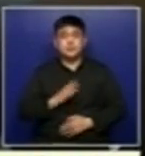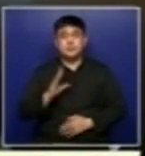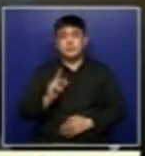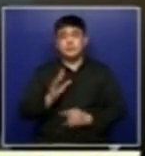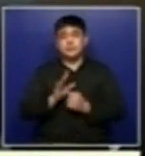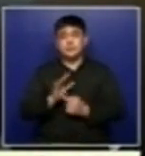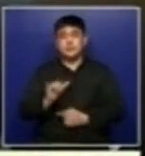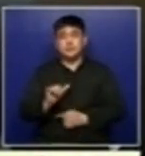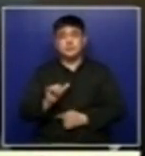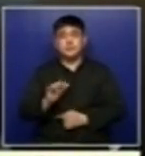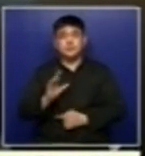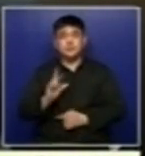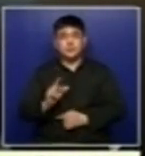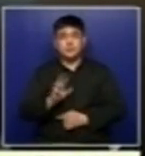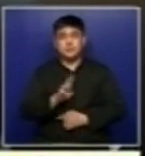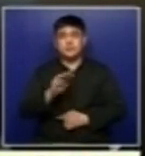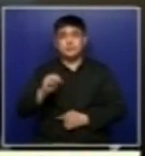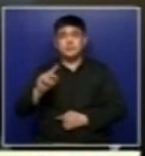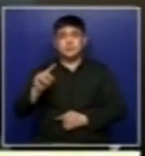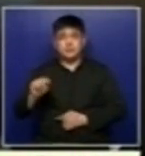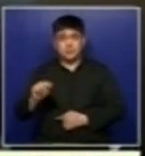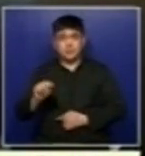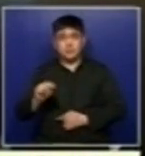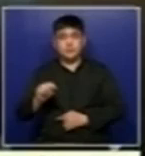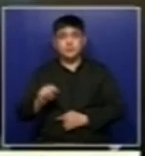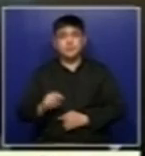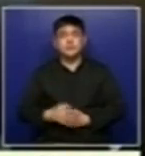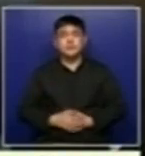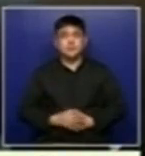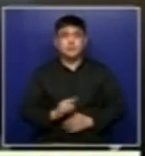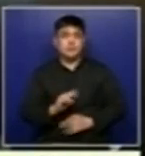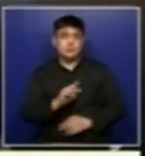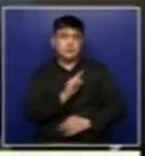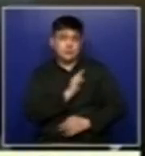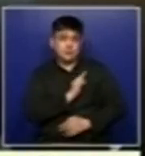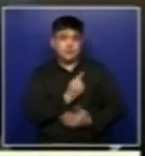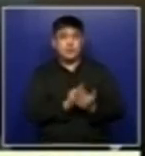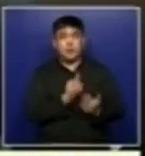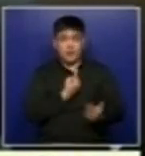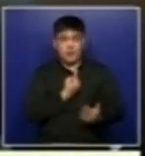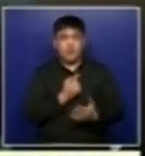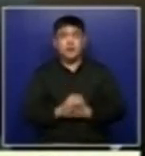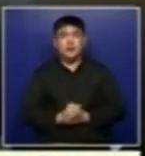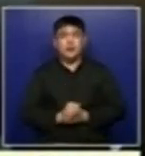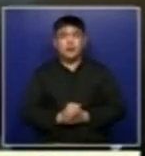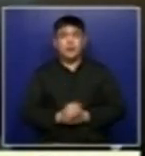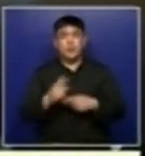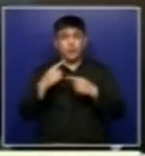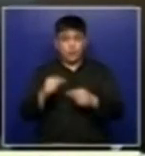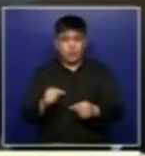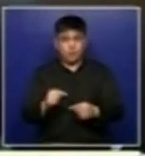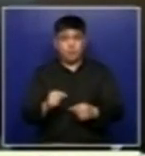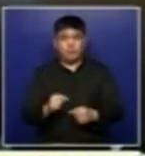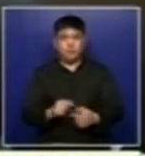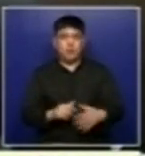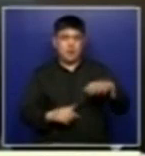ลรัฐมนตรีช่วยว่าการกระทรวงกลาโหมครับได้รับมอบหมายจากท่านรัฐมนตรีนะครับให้มาตอบกระทู้ถามเรื่องบ่